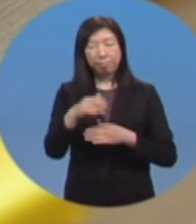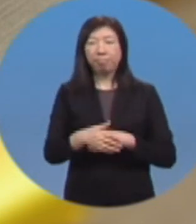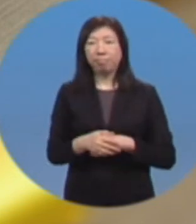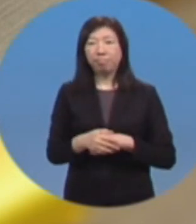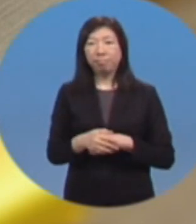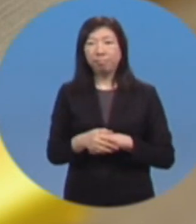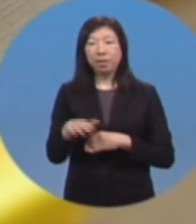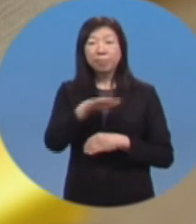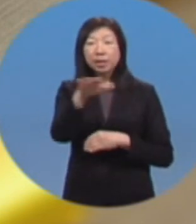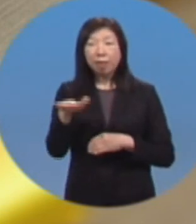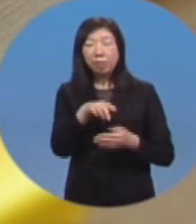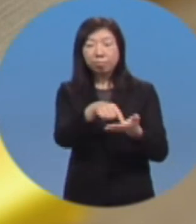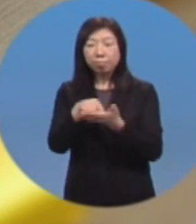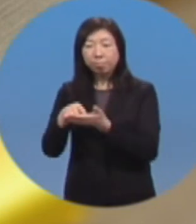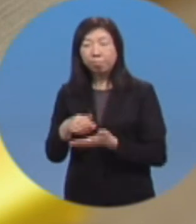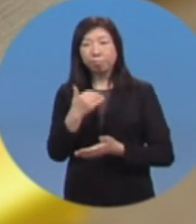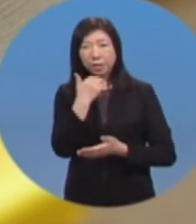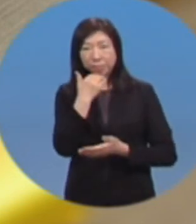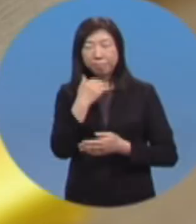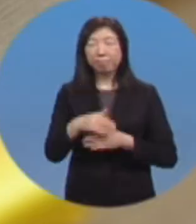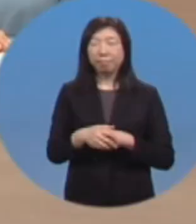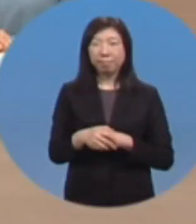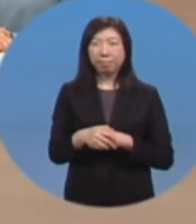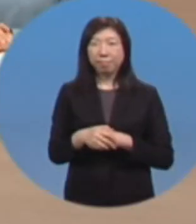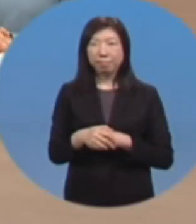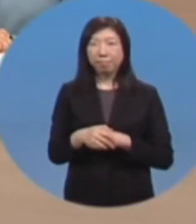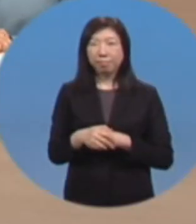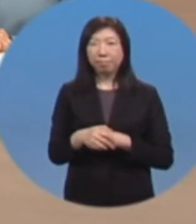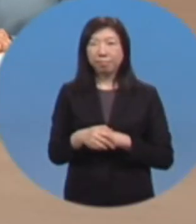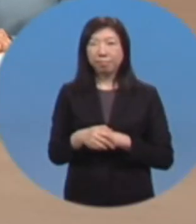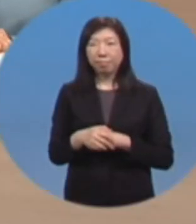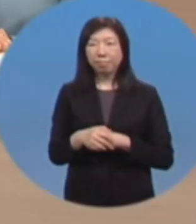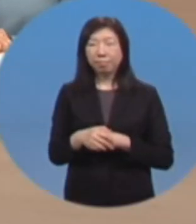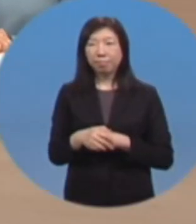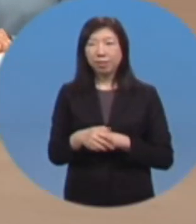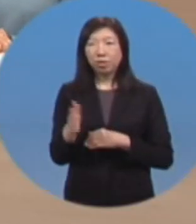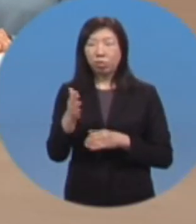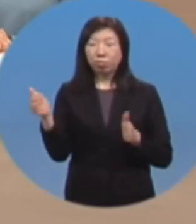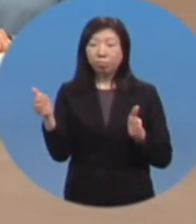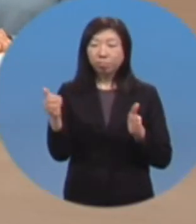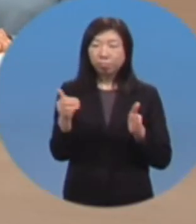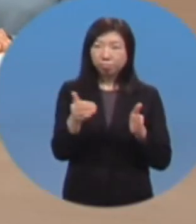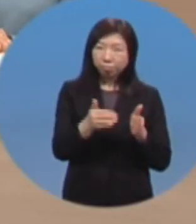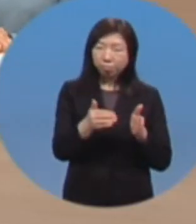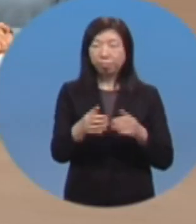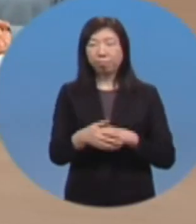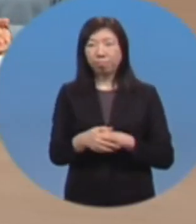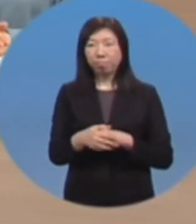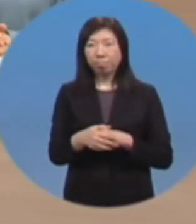。皆様のご応募お待ちしています。さて、ウィークリー千葉県、そろそろお別れの時間となりました